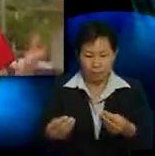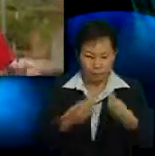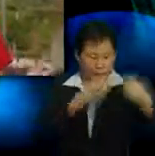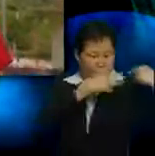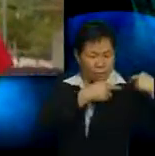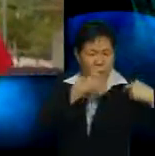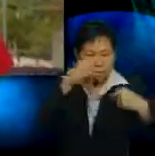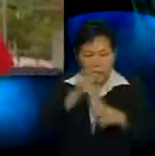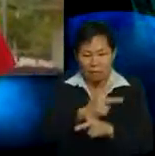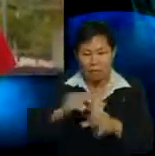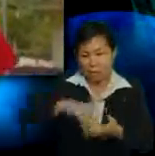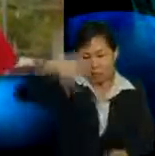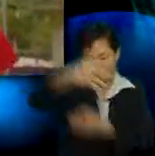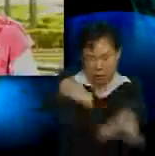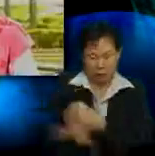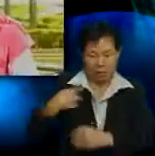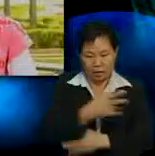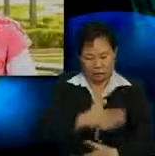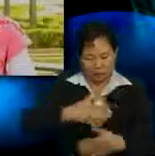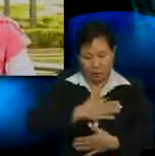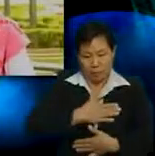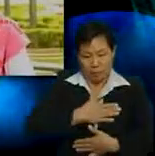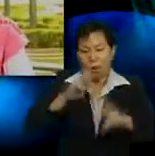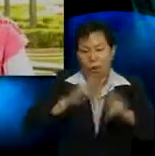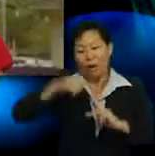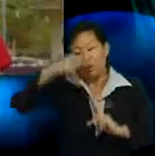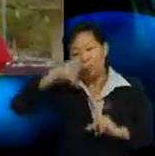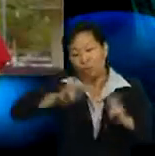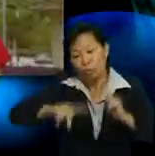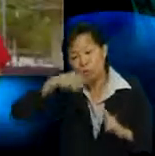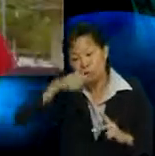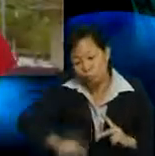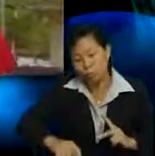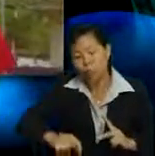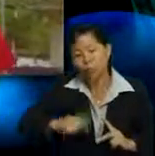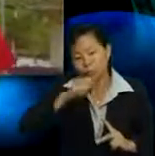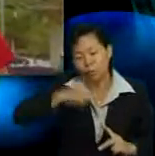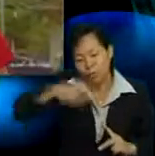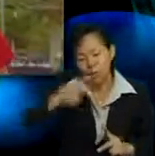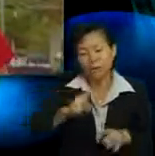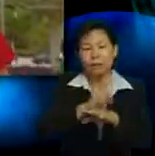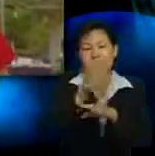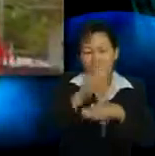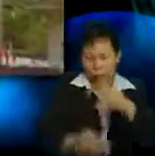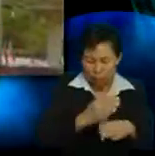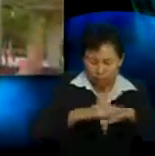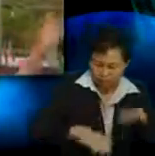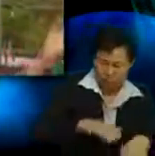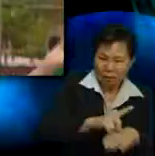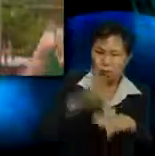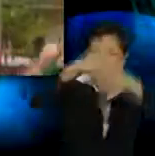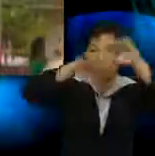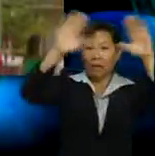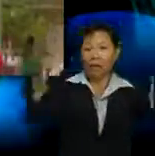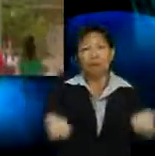menjaga kemakmuran negara yang kita kecapi kini. Bak kata orang tua-tua, di mana bumi dipijak, di situ langit dijunjung. Lihatlah